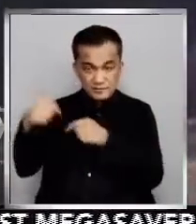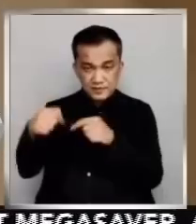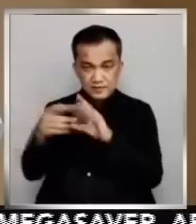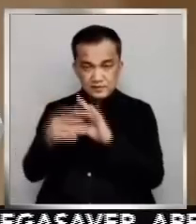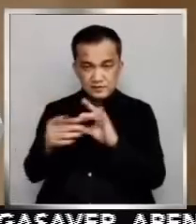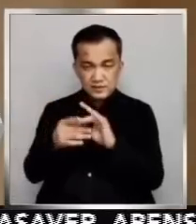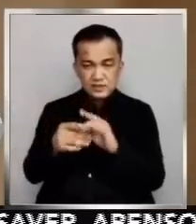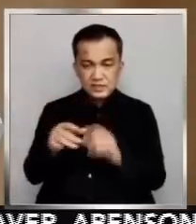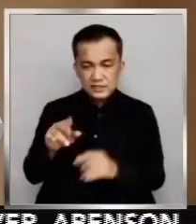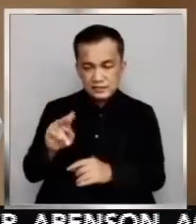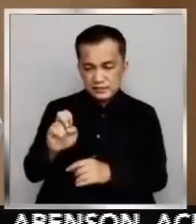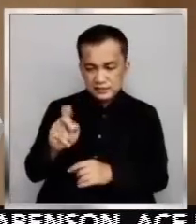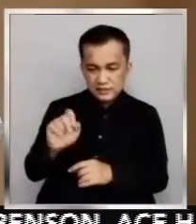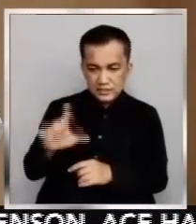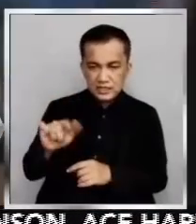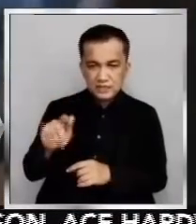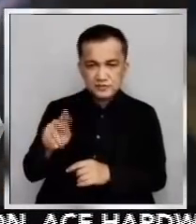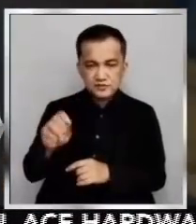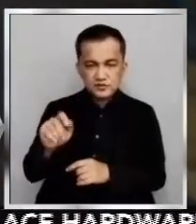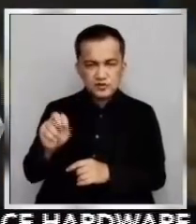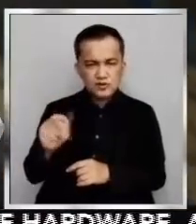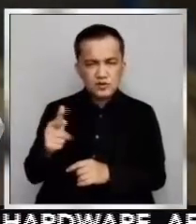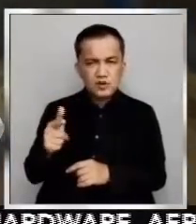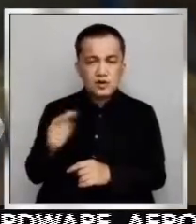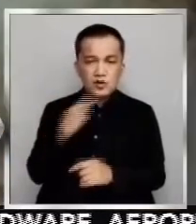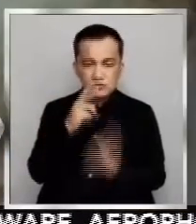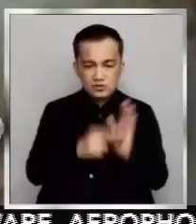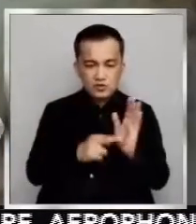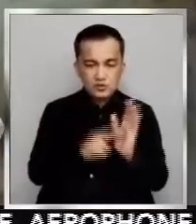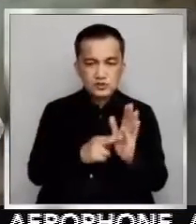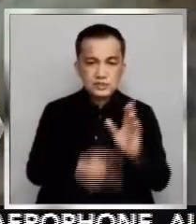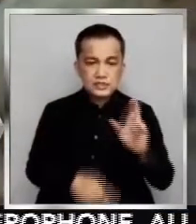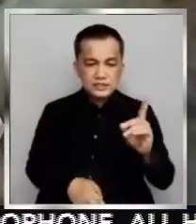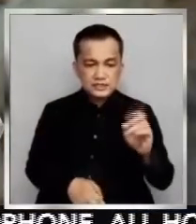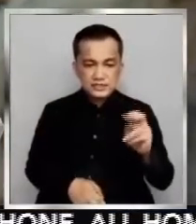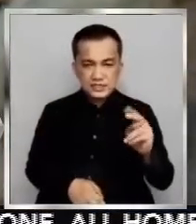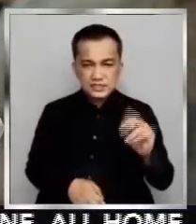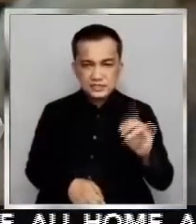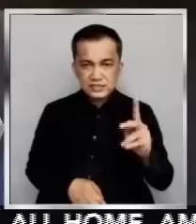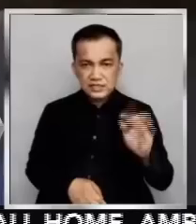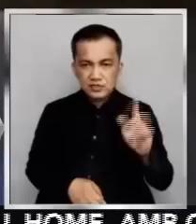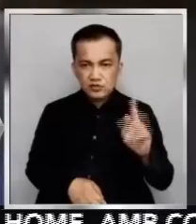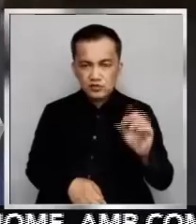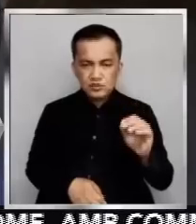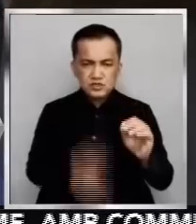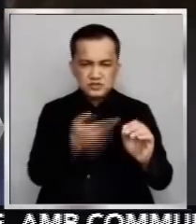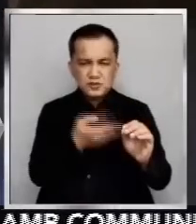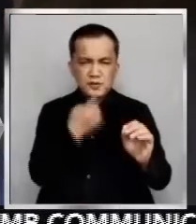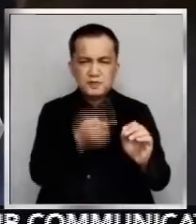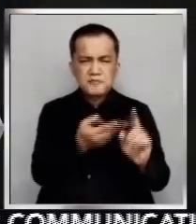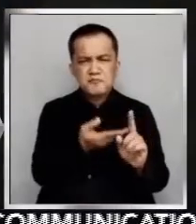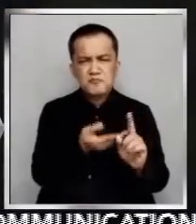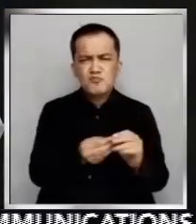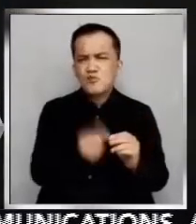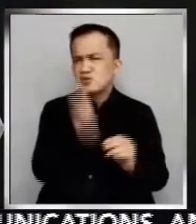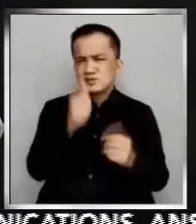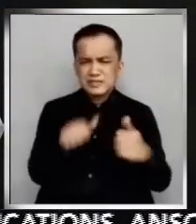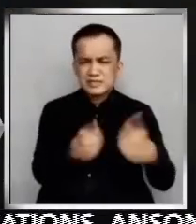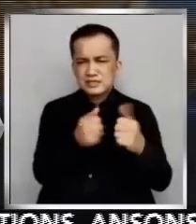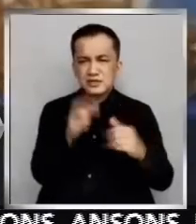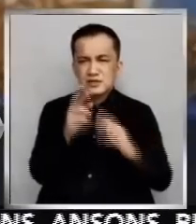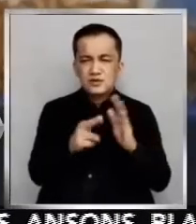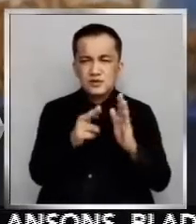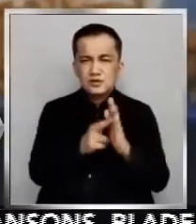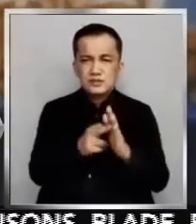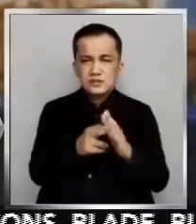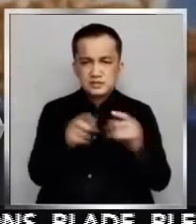Armstrong, played by Dennis Trillo. Isa raw ito sa most challenging roles niya, lalo't sabay raw ang taping ito